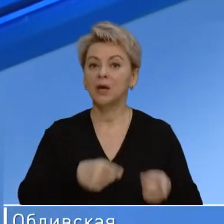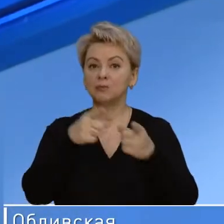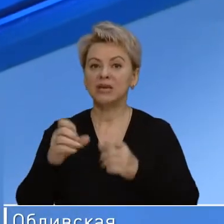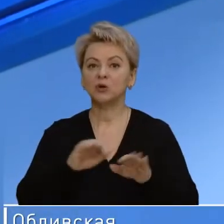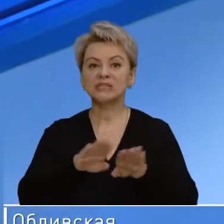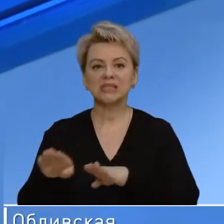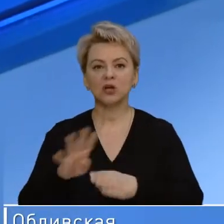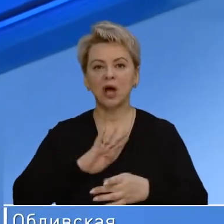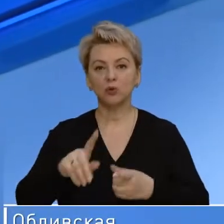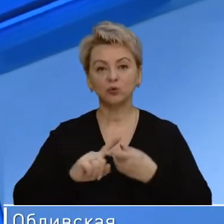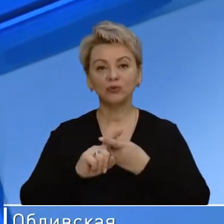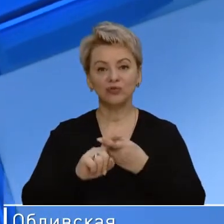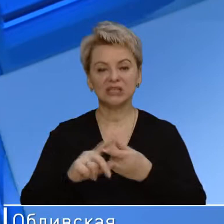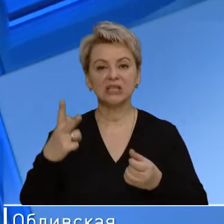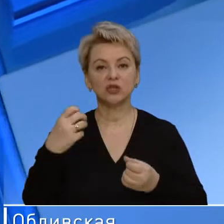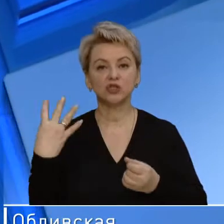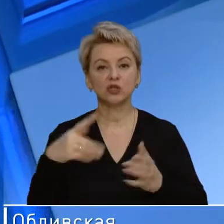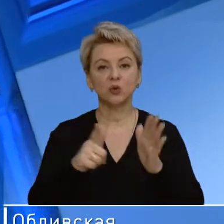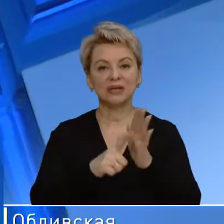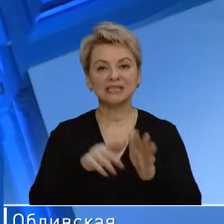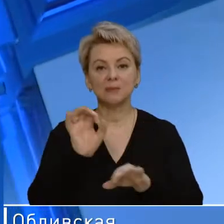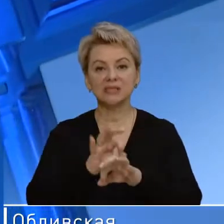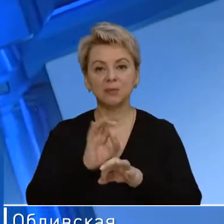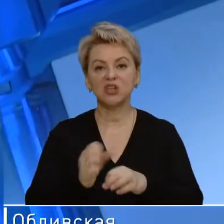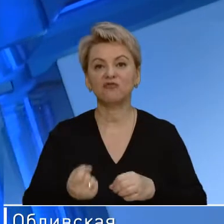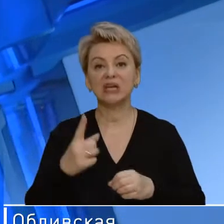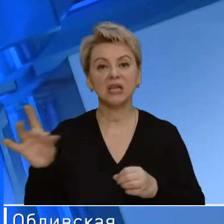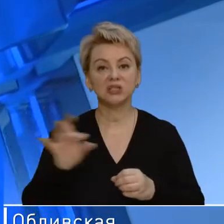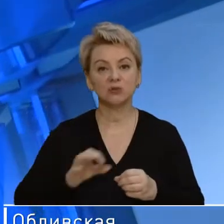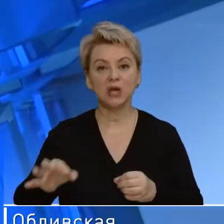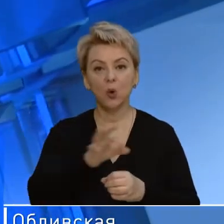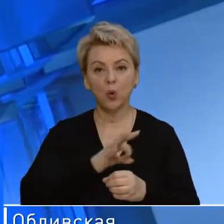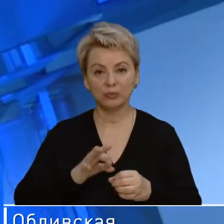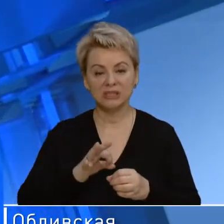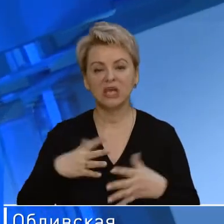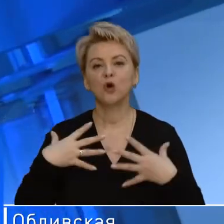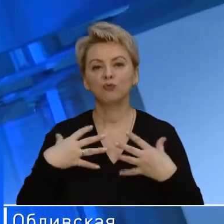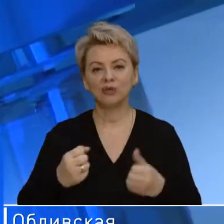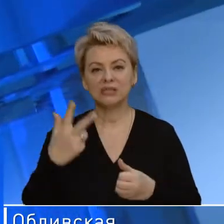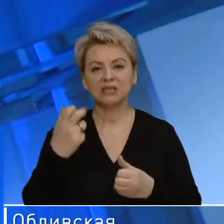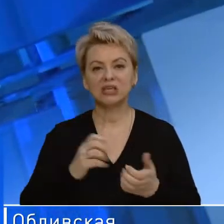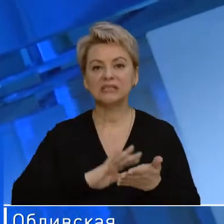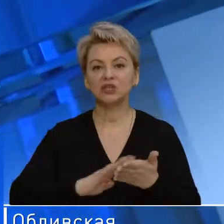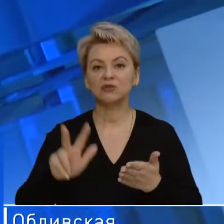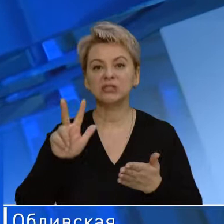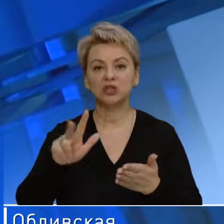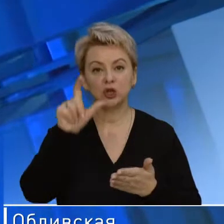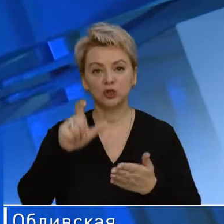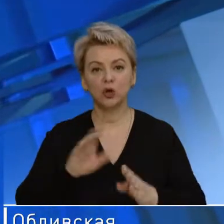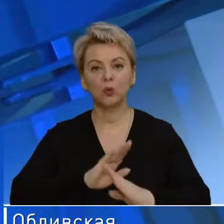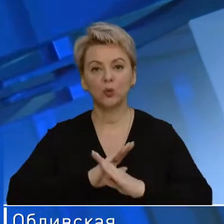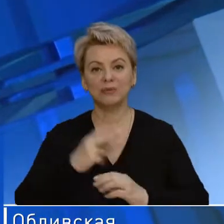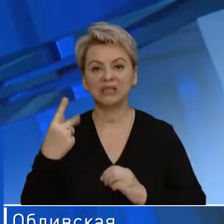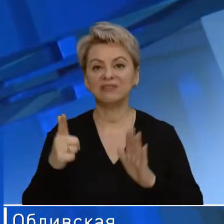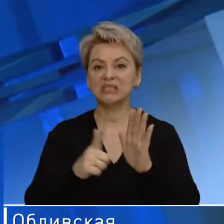Переходим к статистике по коронавирусу. 347 заболевших выявлено в Ростовской области. Выздоровело 393 человека,